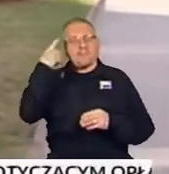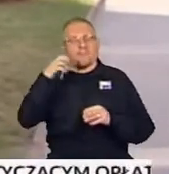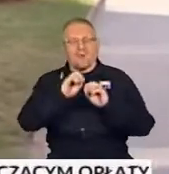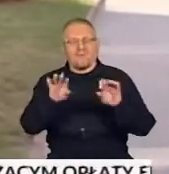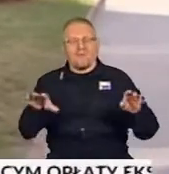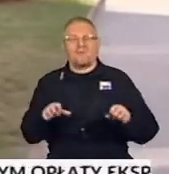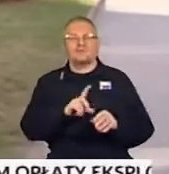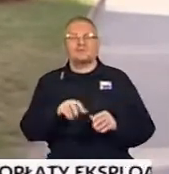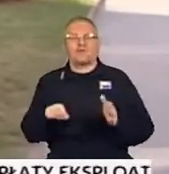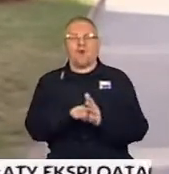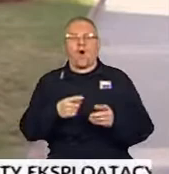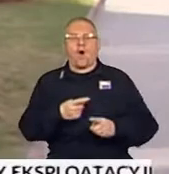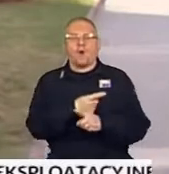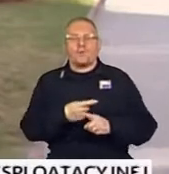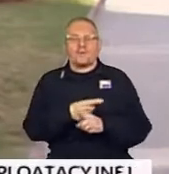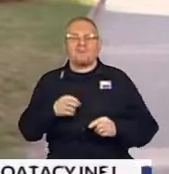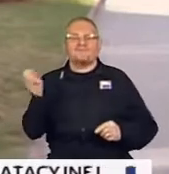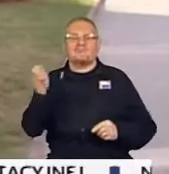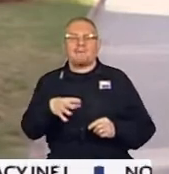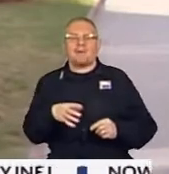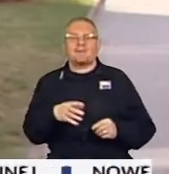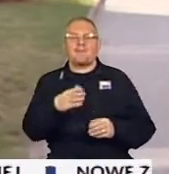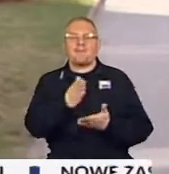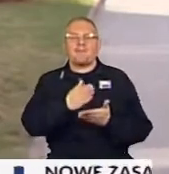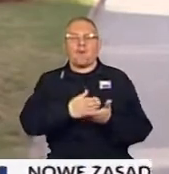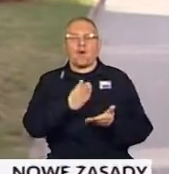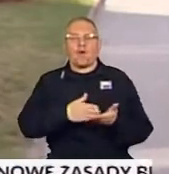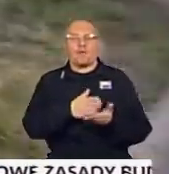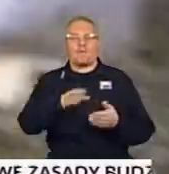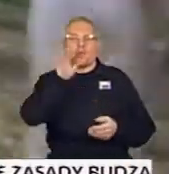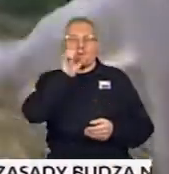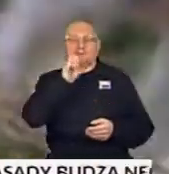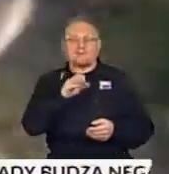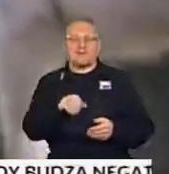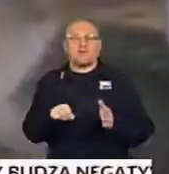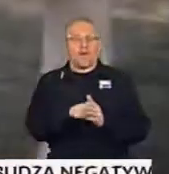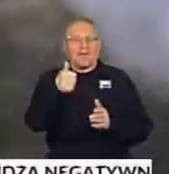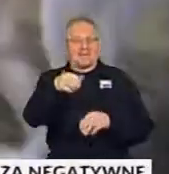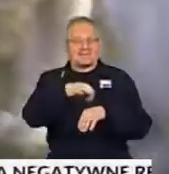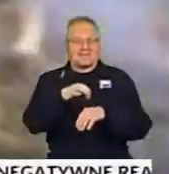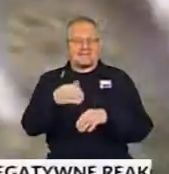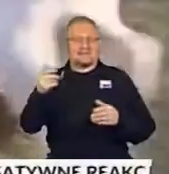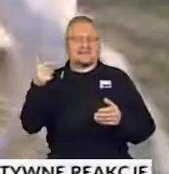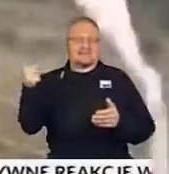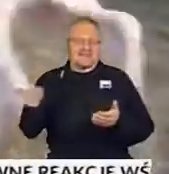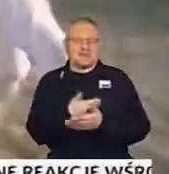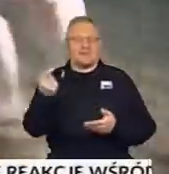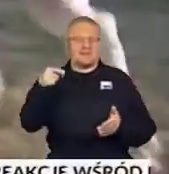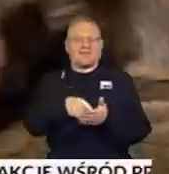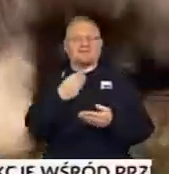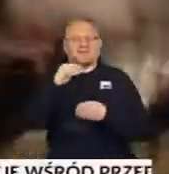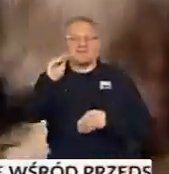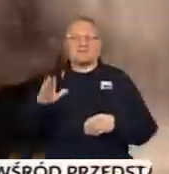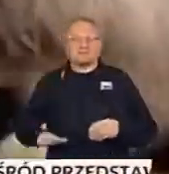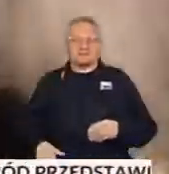że do ogródka wsypano mu pokrojoną w kawałki kiełbasę. Do jednej z lecznic zaczęło trafiać coraz więcej psów